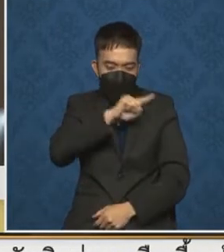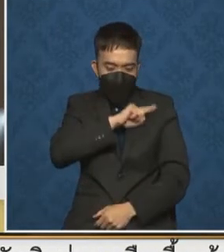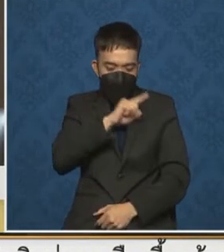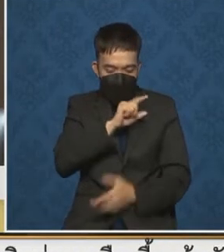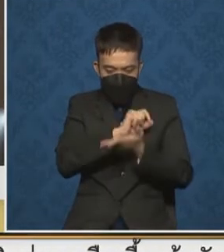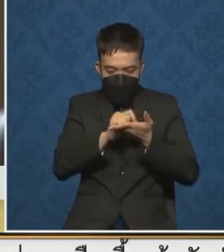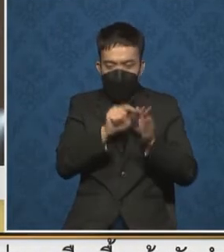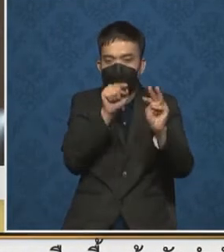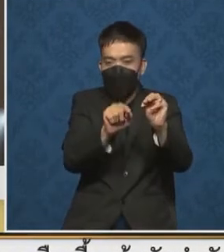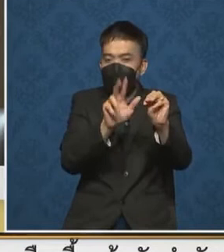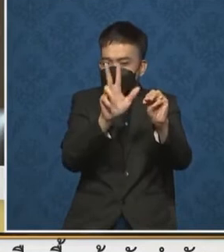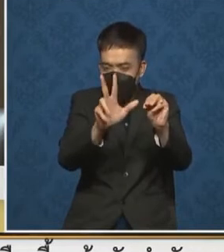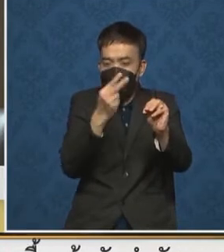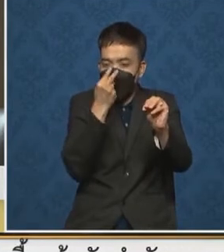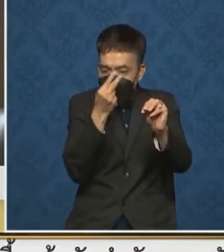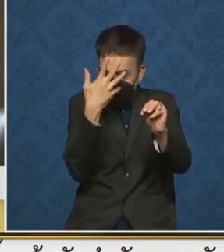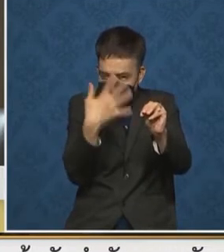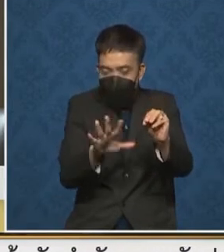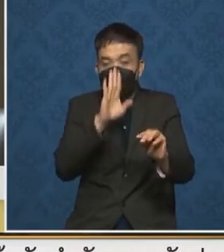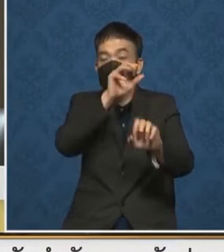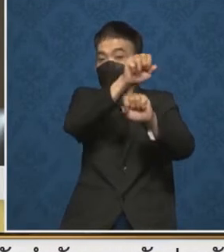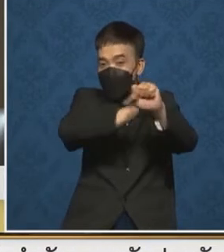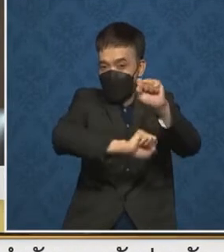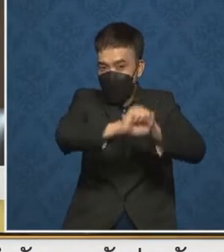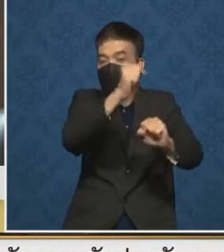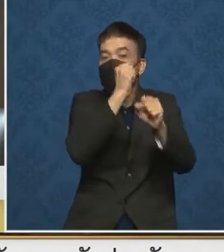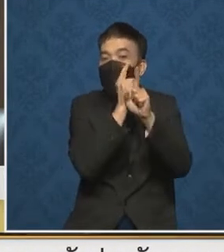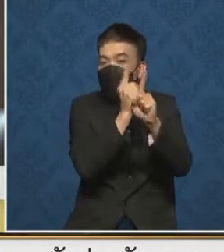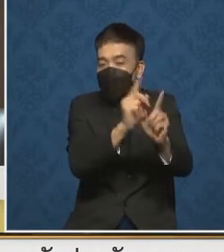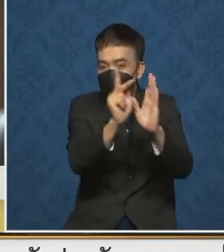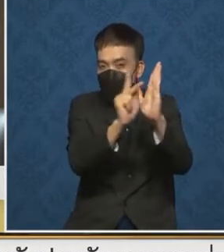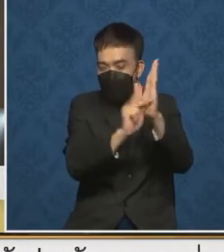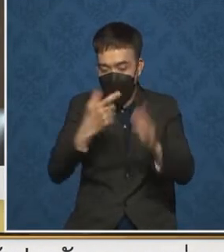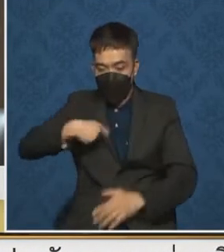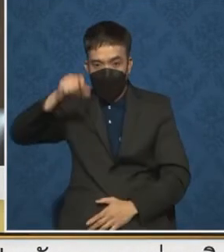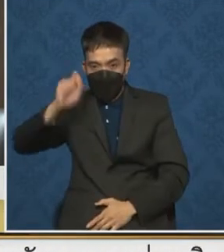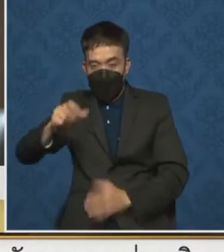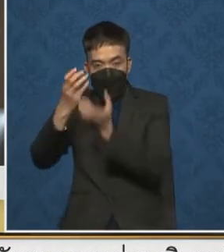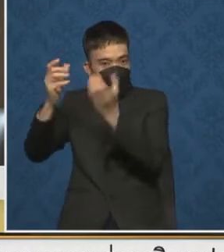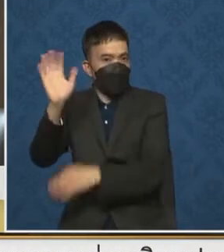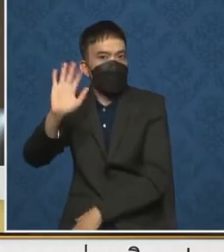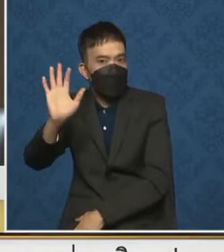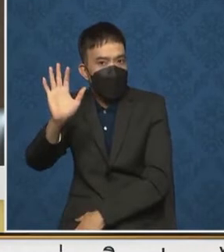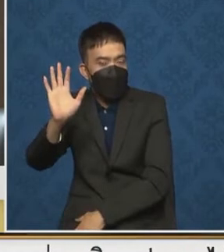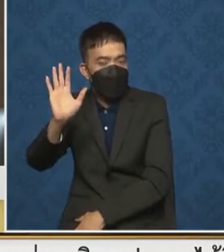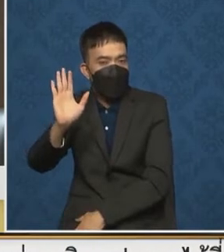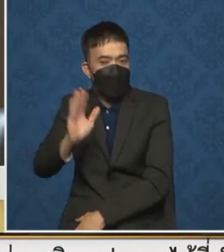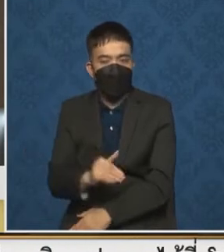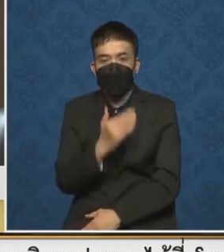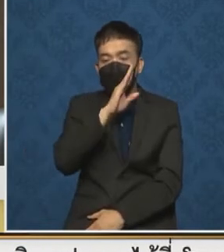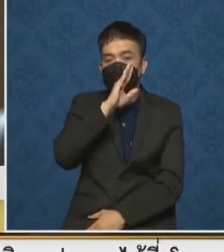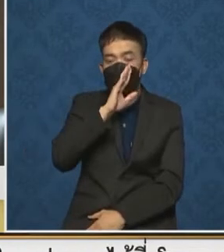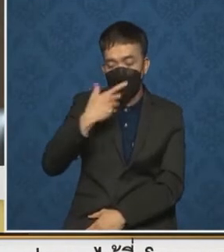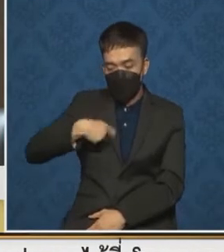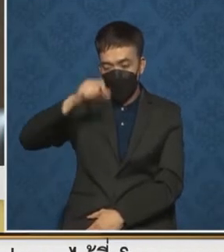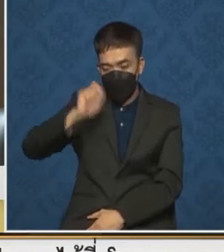ใมาตา 3 แล้วว่าถ้าจะเป็บัิตามกฎหมาย ไม่ใช่สารลัธรมนูนการที่สารั